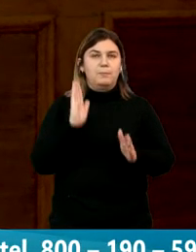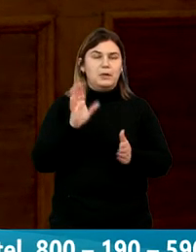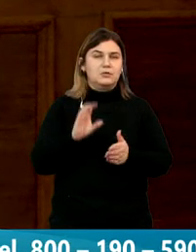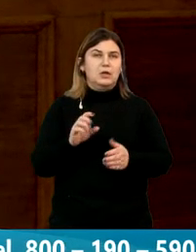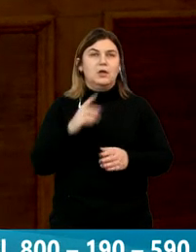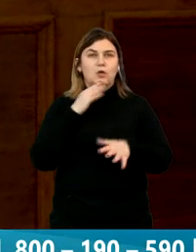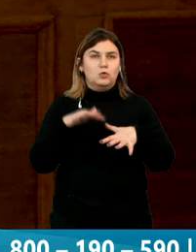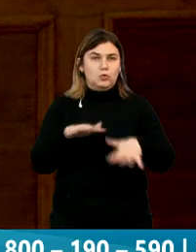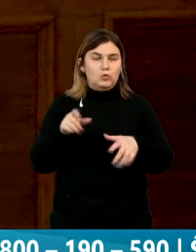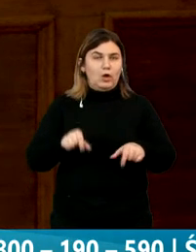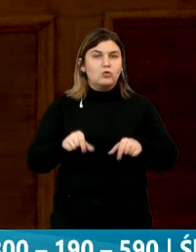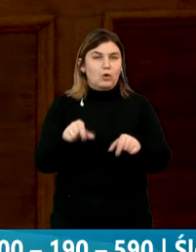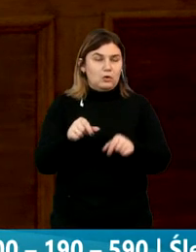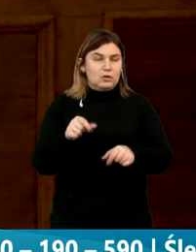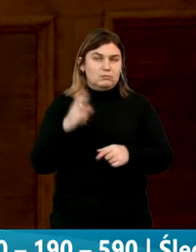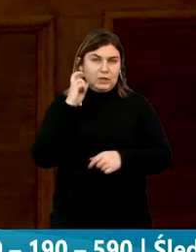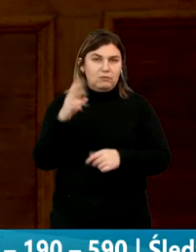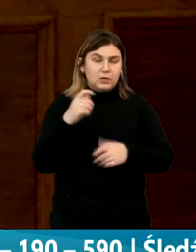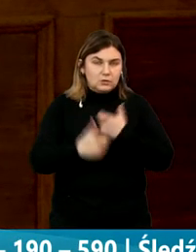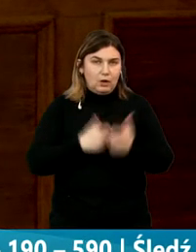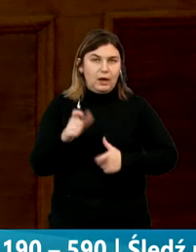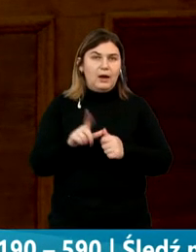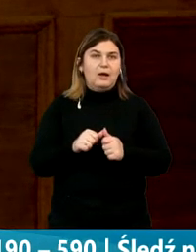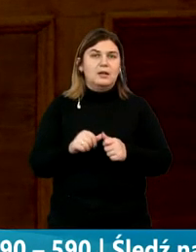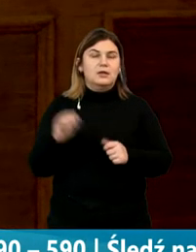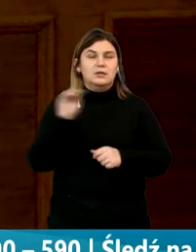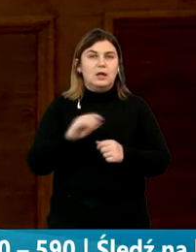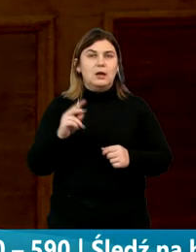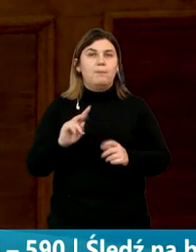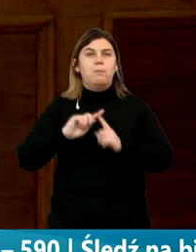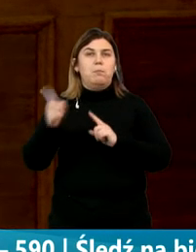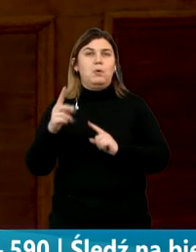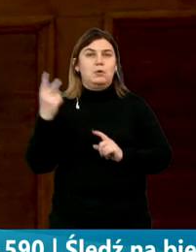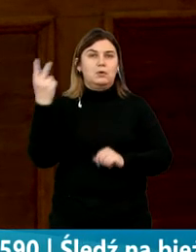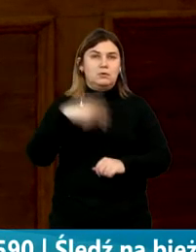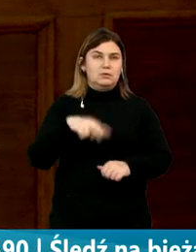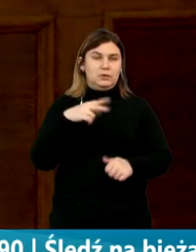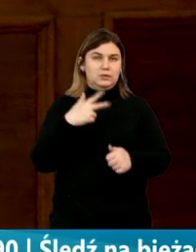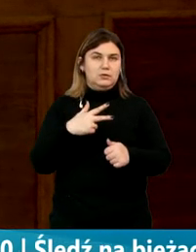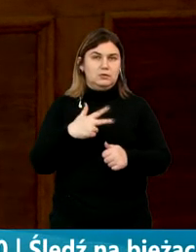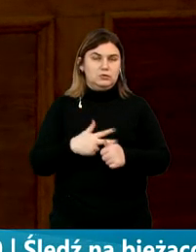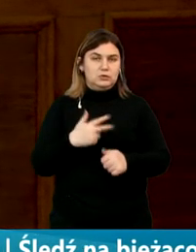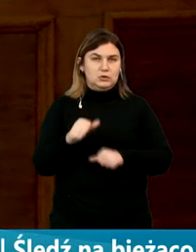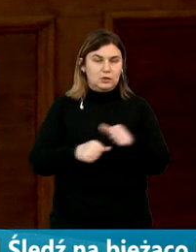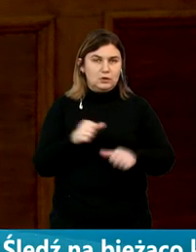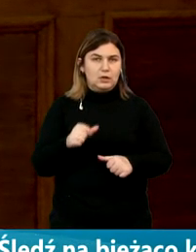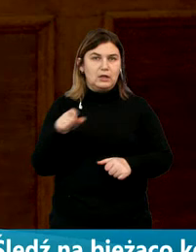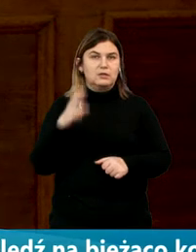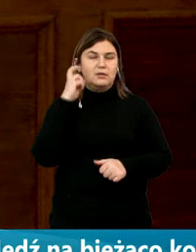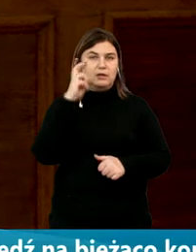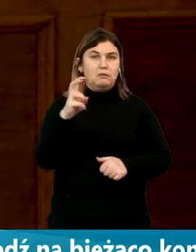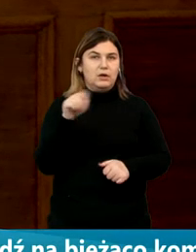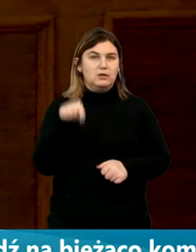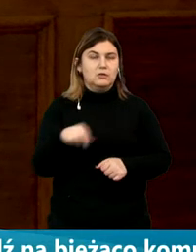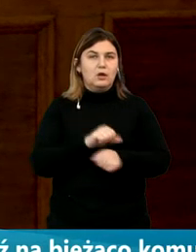zrobiona, ale na pewno jeszcze coś tam zostanie na tą perspektywę po 2030 roku. Tramwaje